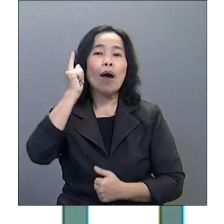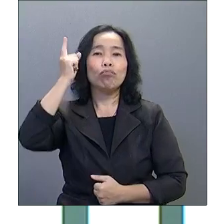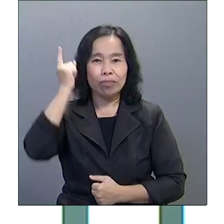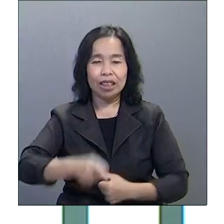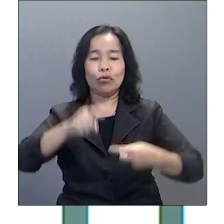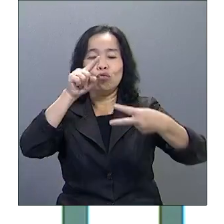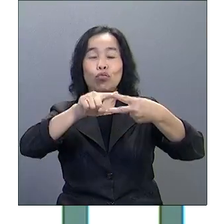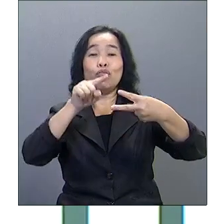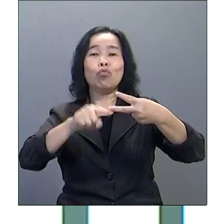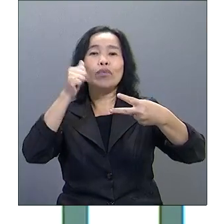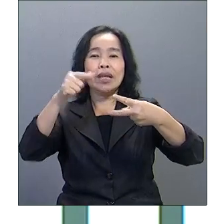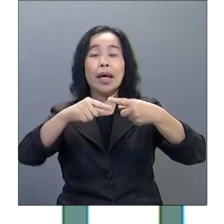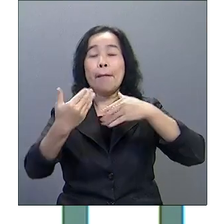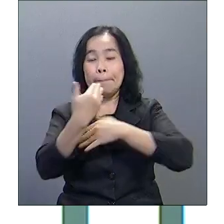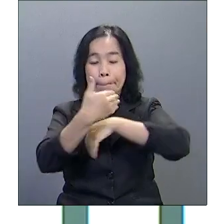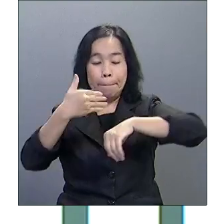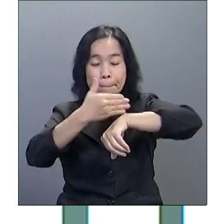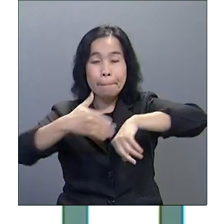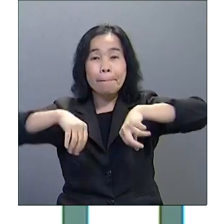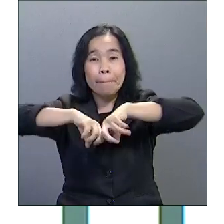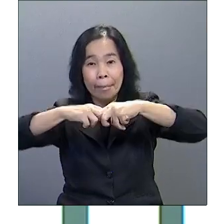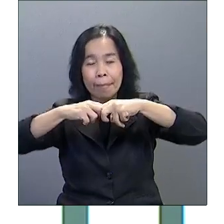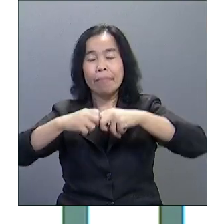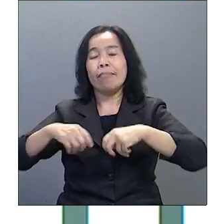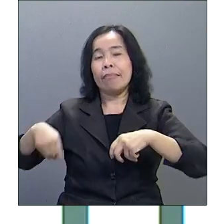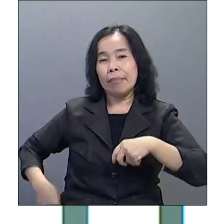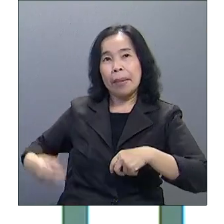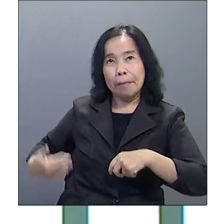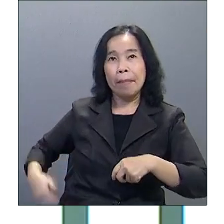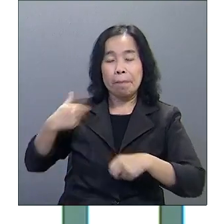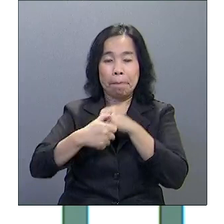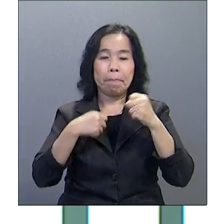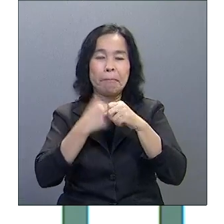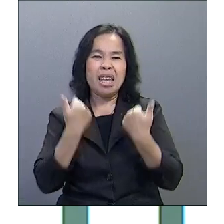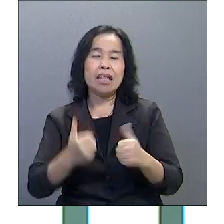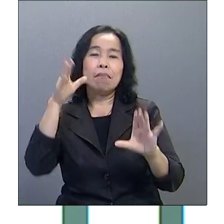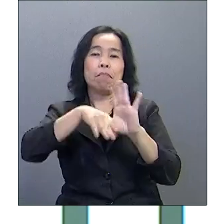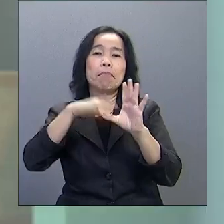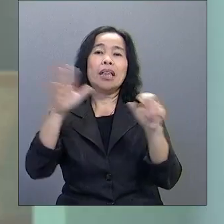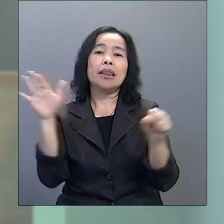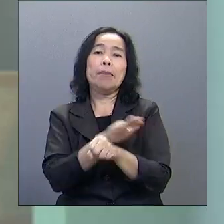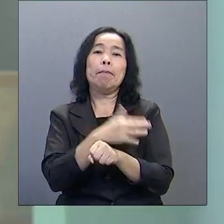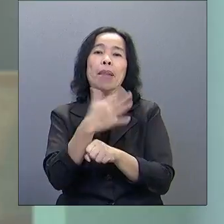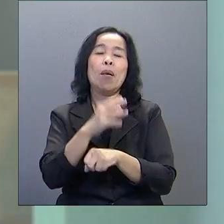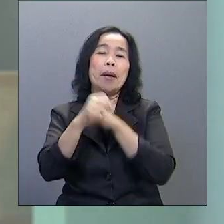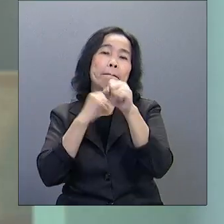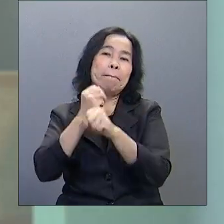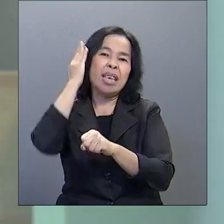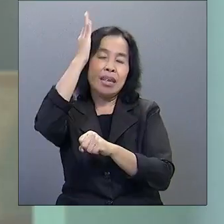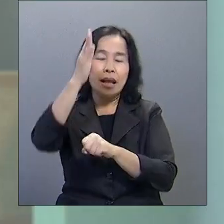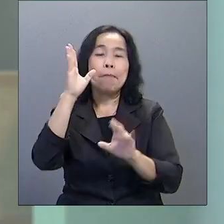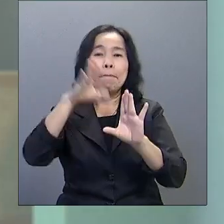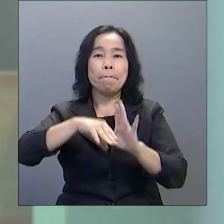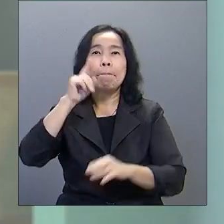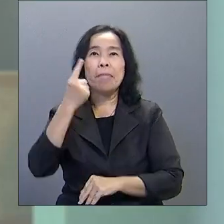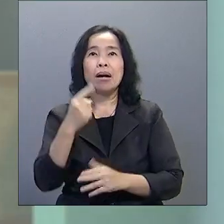ของเรื่องการผ่าตัดเปลี่ยนข้อต่างๆนะปีนี้คือเต็มแล้วเดือนเดียวคือเต็มเลยรอปีหน้าเดี๋ยวเขาเพิ่มอัตราให้อีก